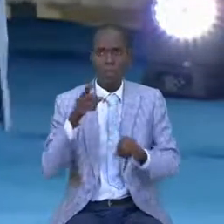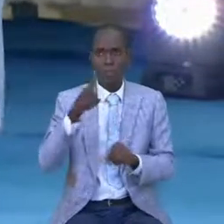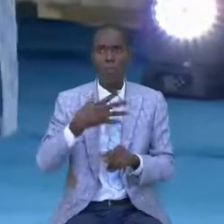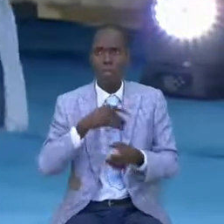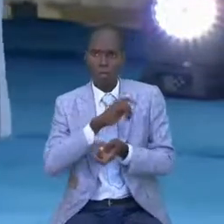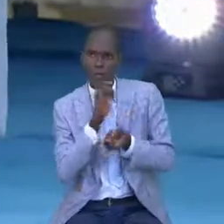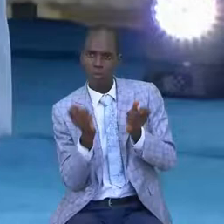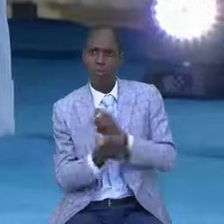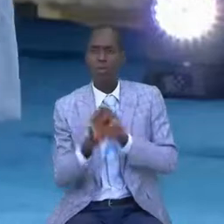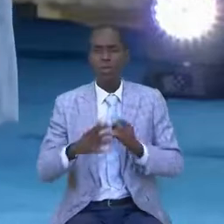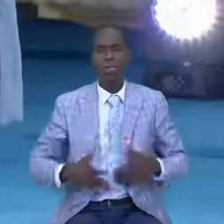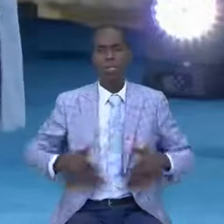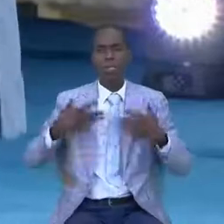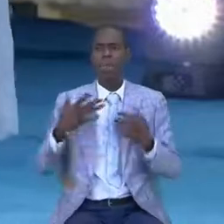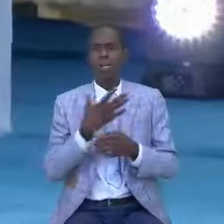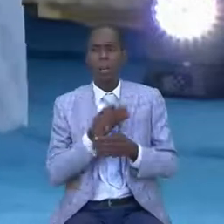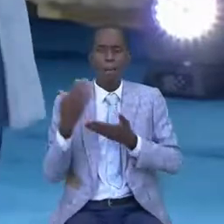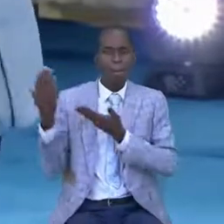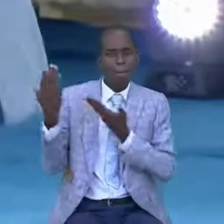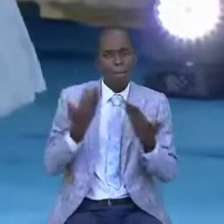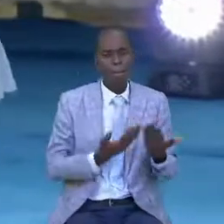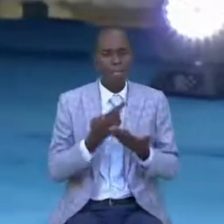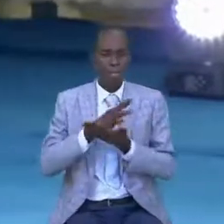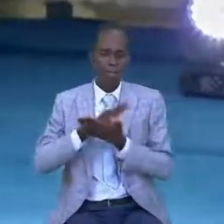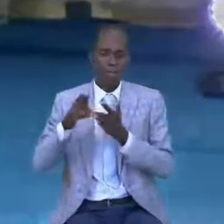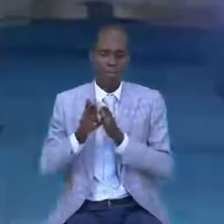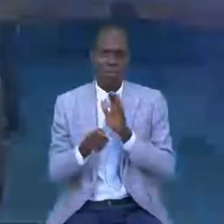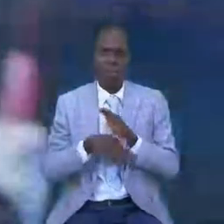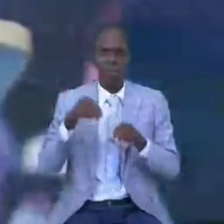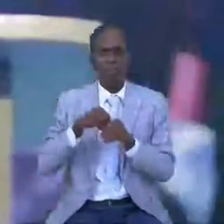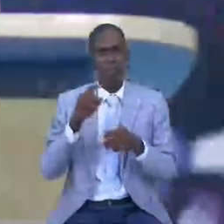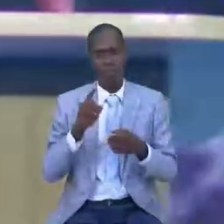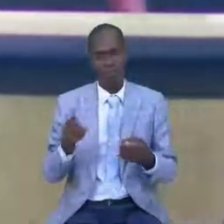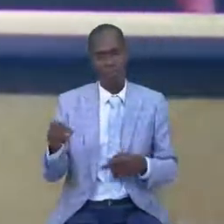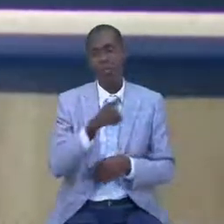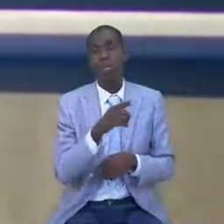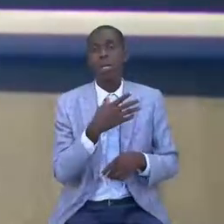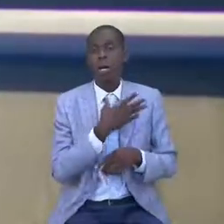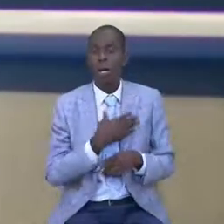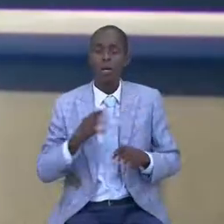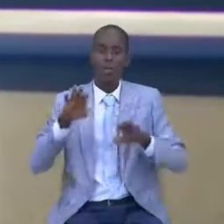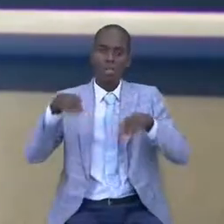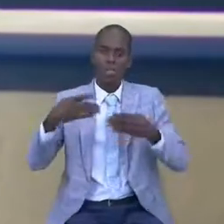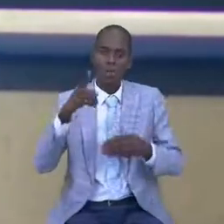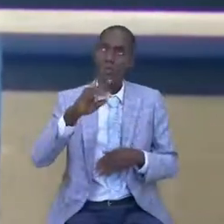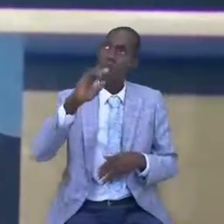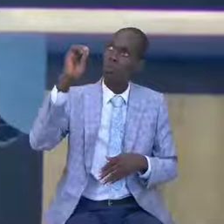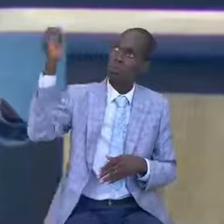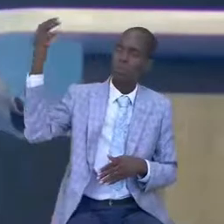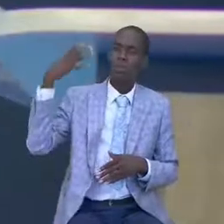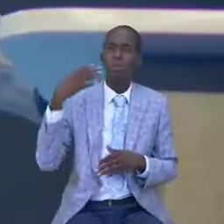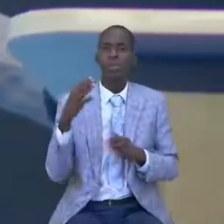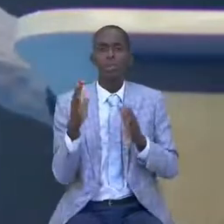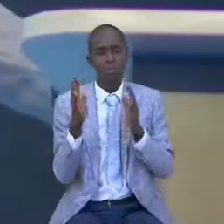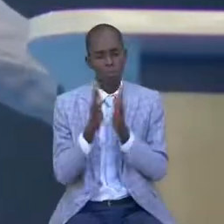vie et transformer ma vie et apporter la justice au lieu de l'injustice et amener